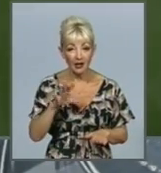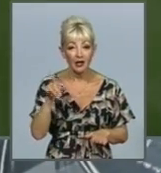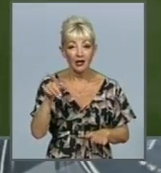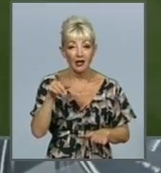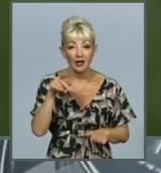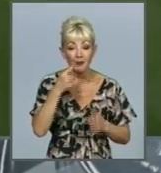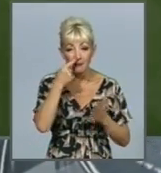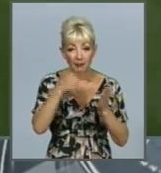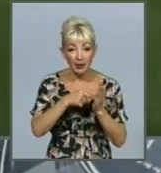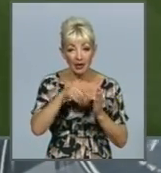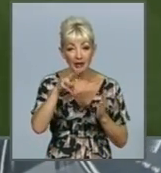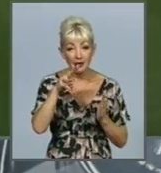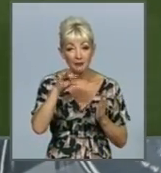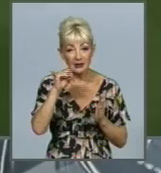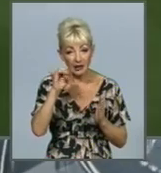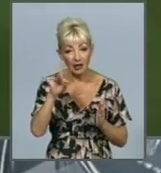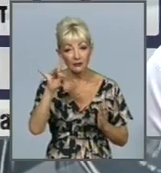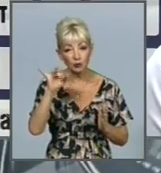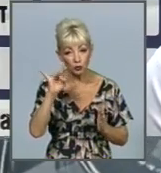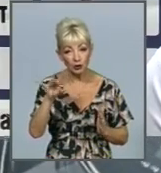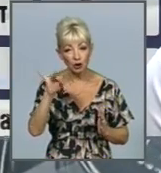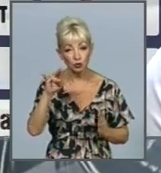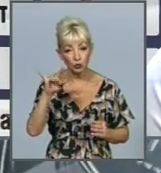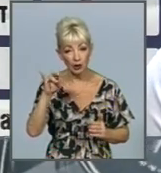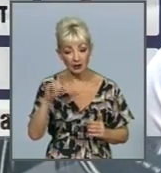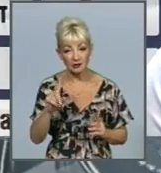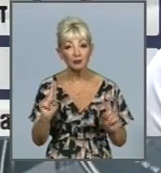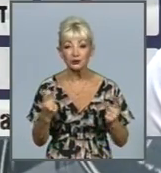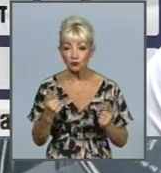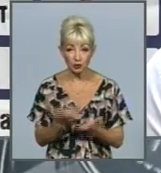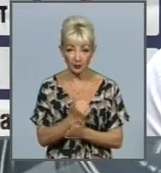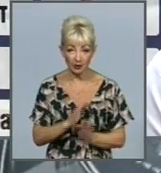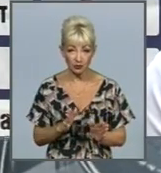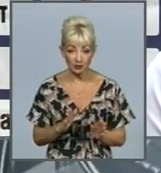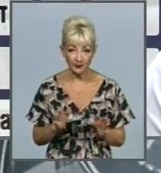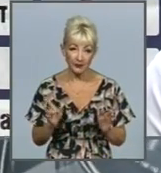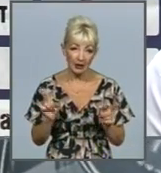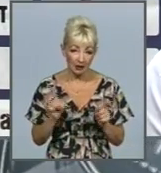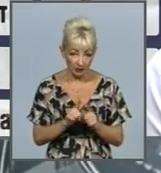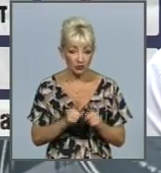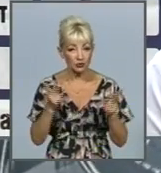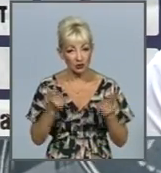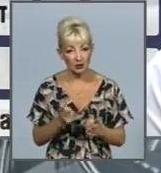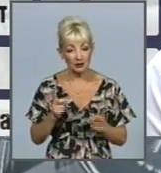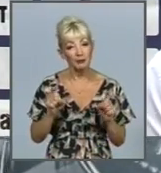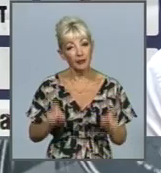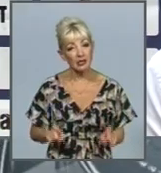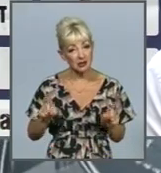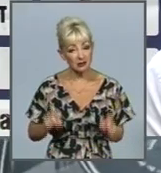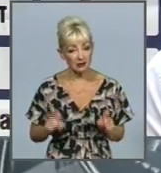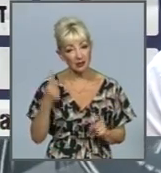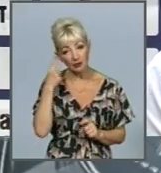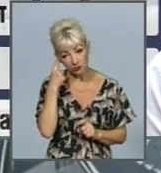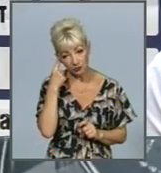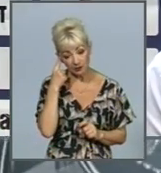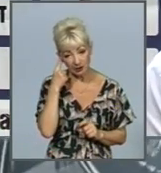дивизион вышли Минай, Рух и Ингулец. Почему не получилось? Но тоже надо будет все-таки посидеть, обдумать,